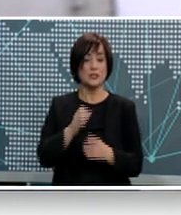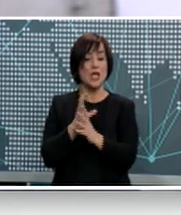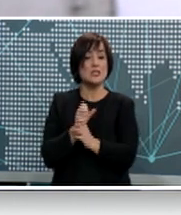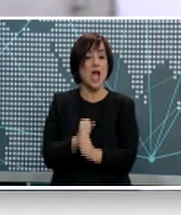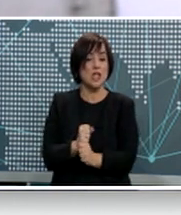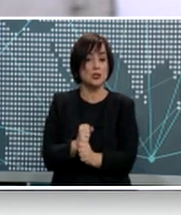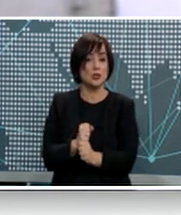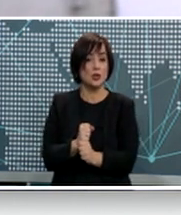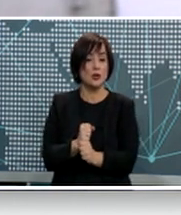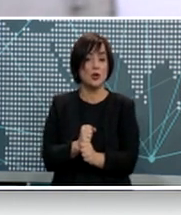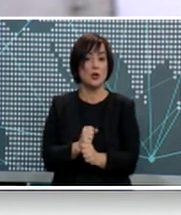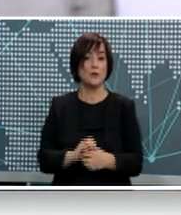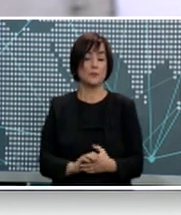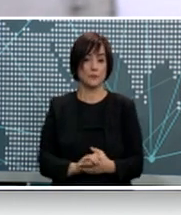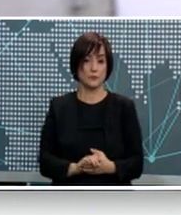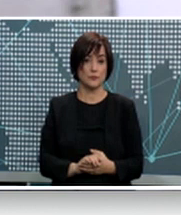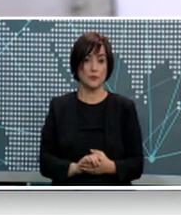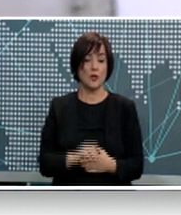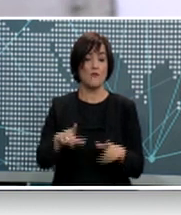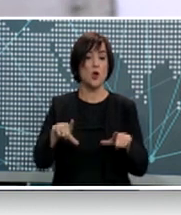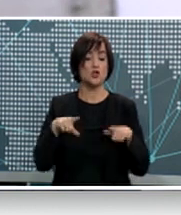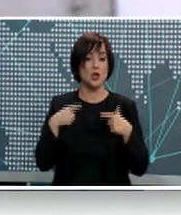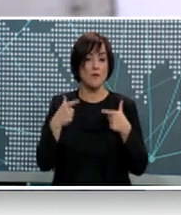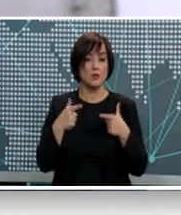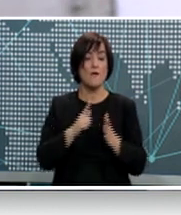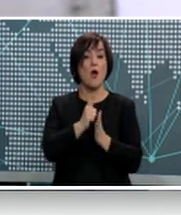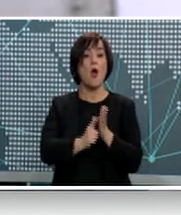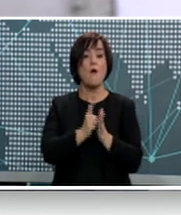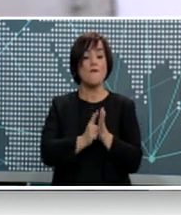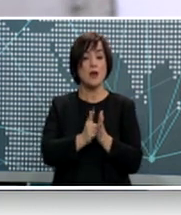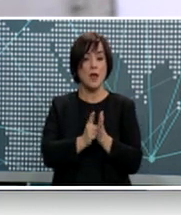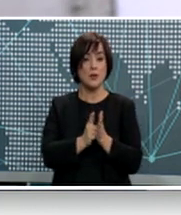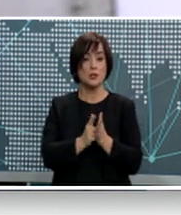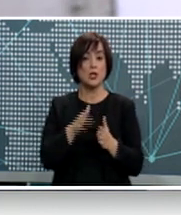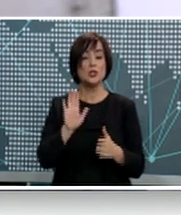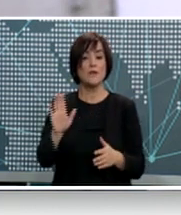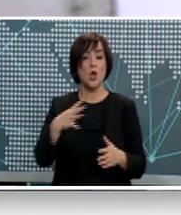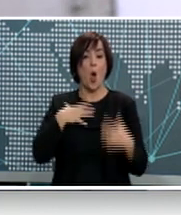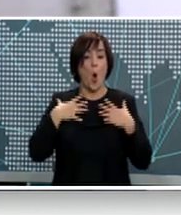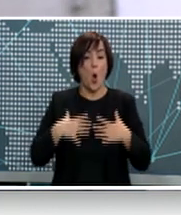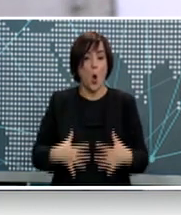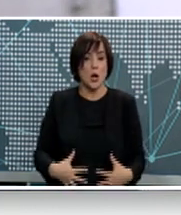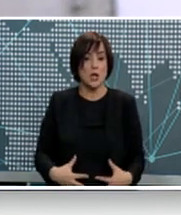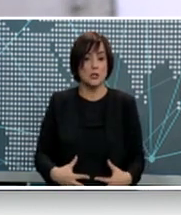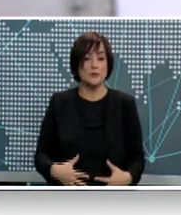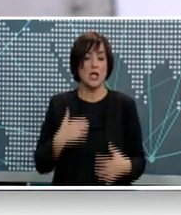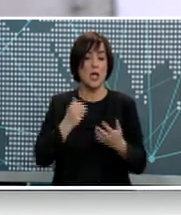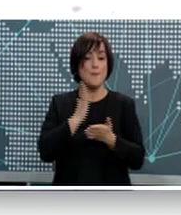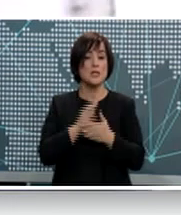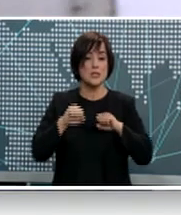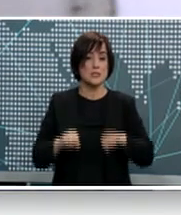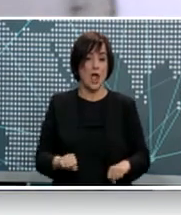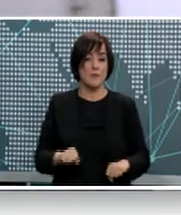задржат во живот во периодот додека нивниот организам ќе се